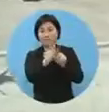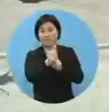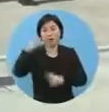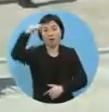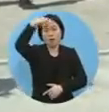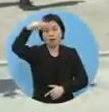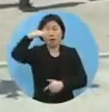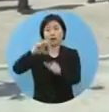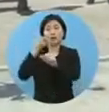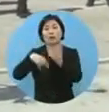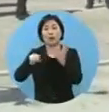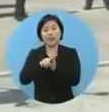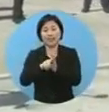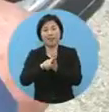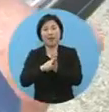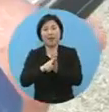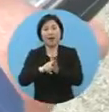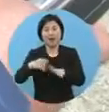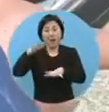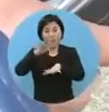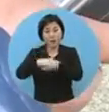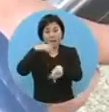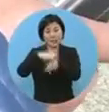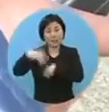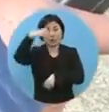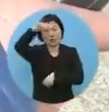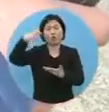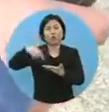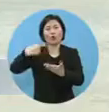활용하기 위해 농업용 드론 교육에 참여하고 있습니다.